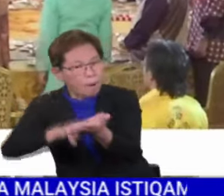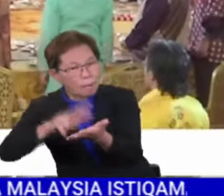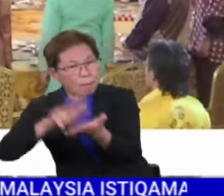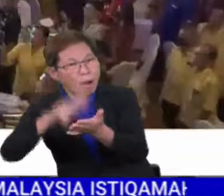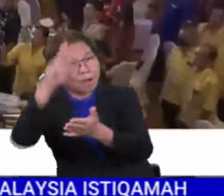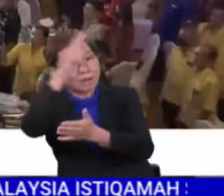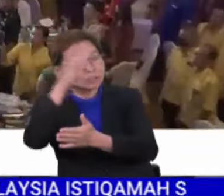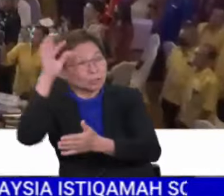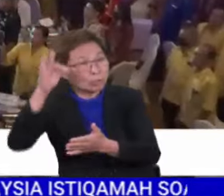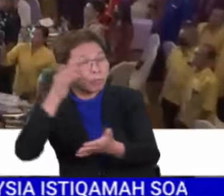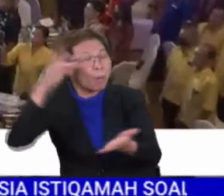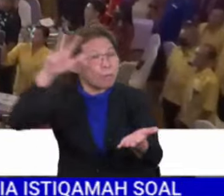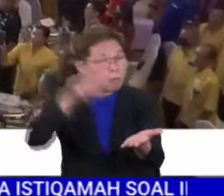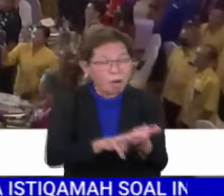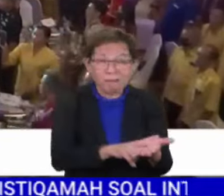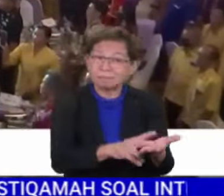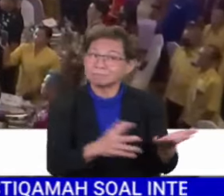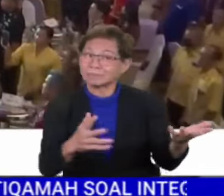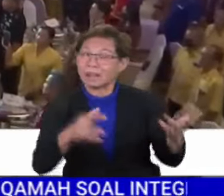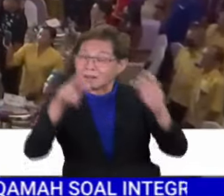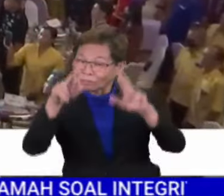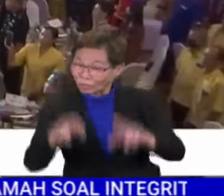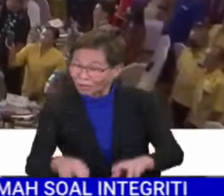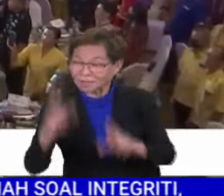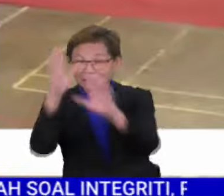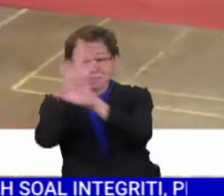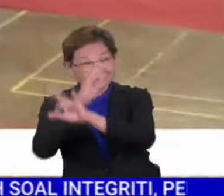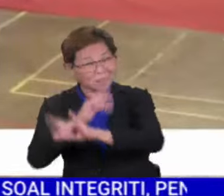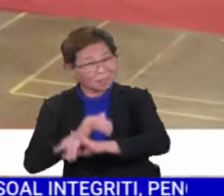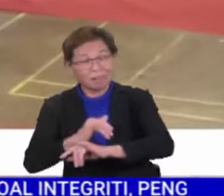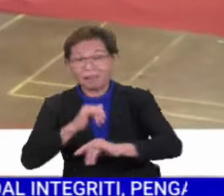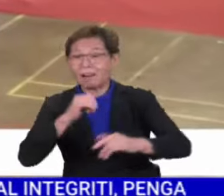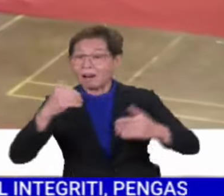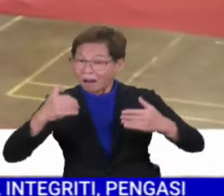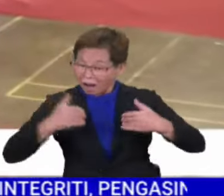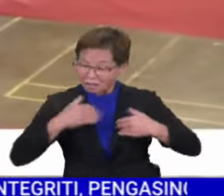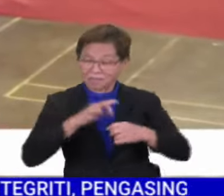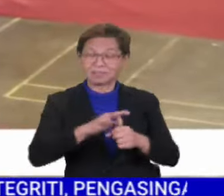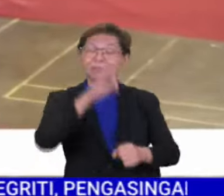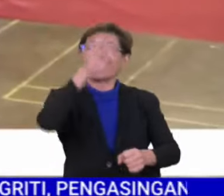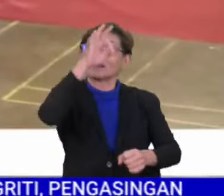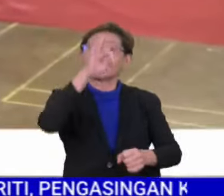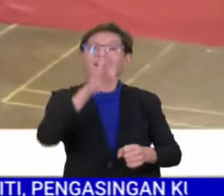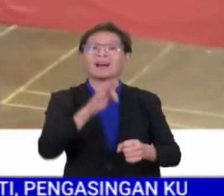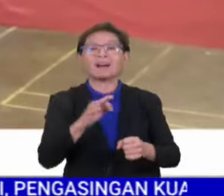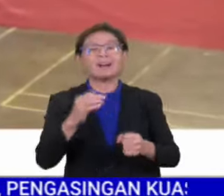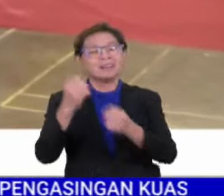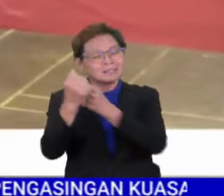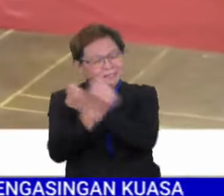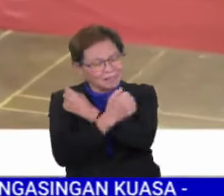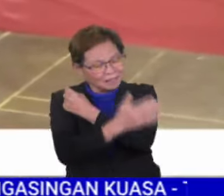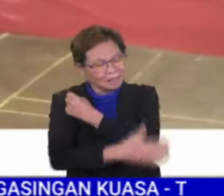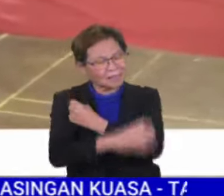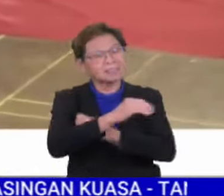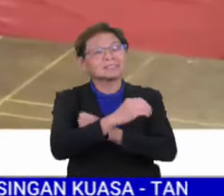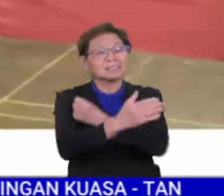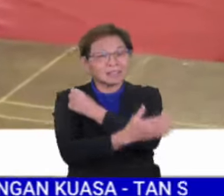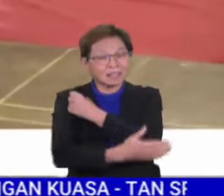oleh kerajaan persekutuan, tidak bermakna rakyat negeri ini tidak mempunyai semangat kebangsaan dan patriotisme yang